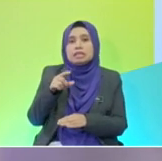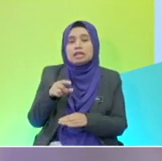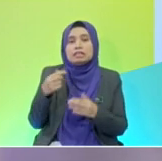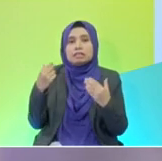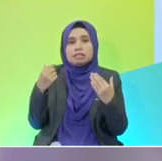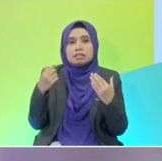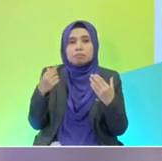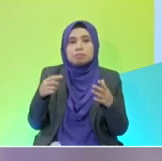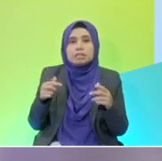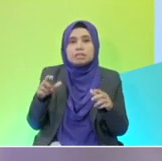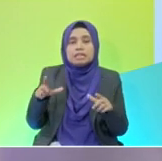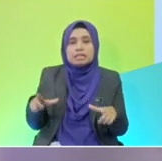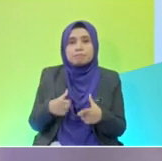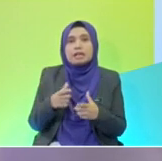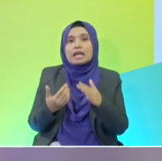nah